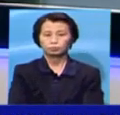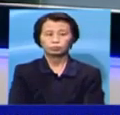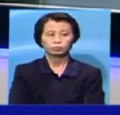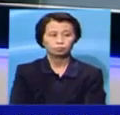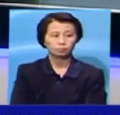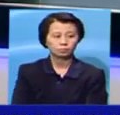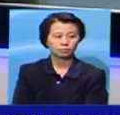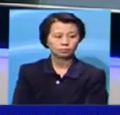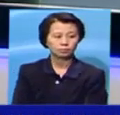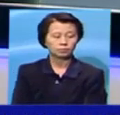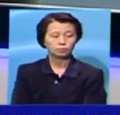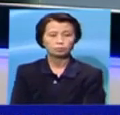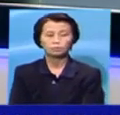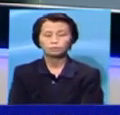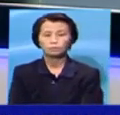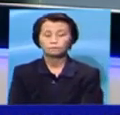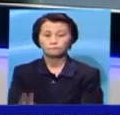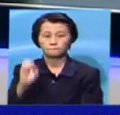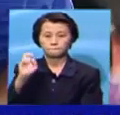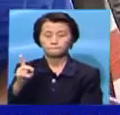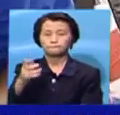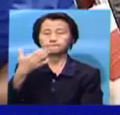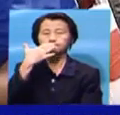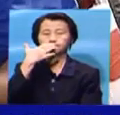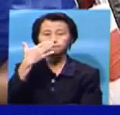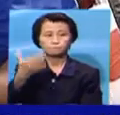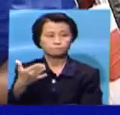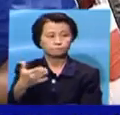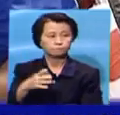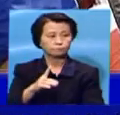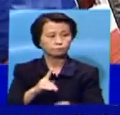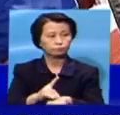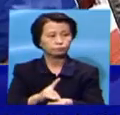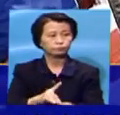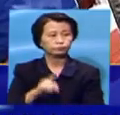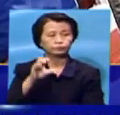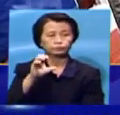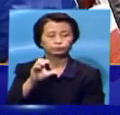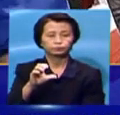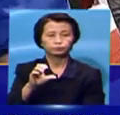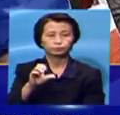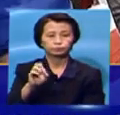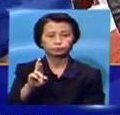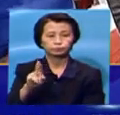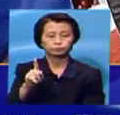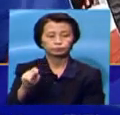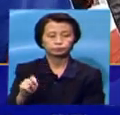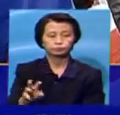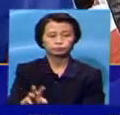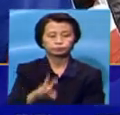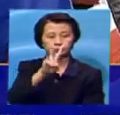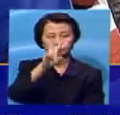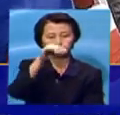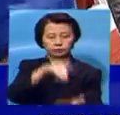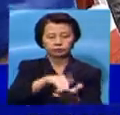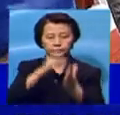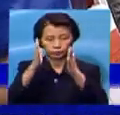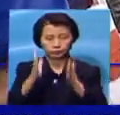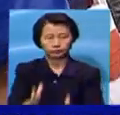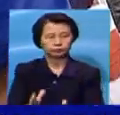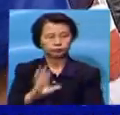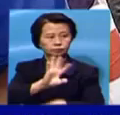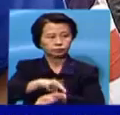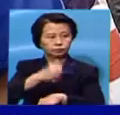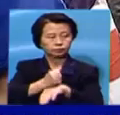Mohan Baik terima kasih zarul faratul di studio seramai 2000 tetamu daripada persatuan dan pertubuhan